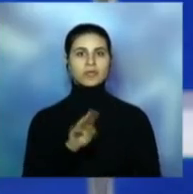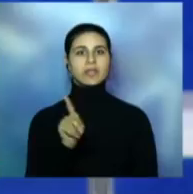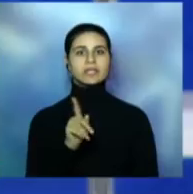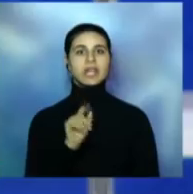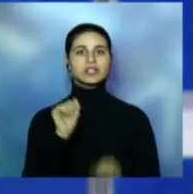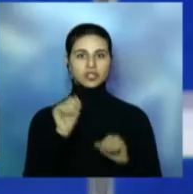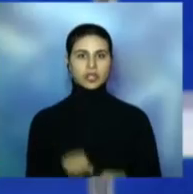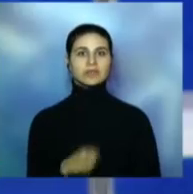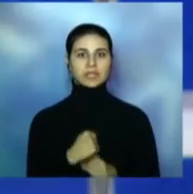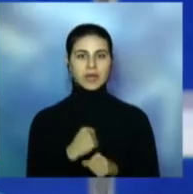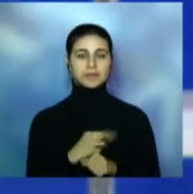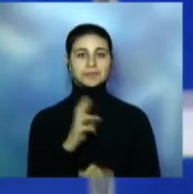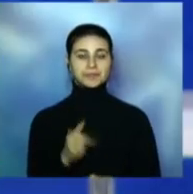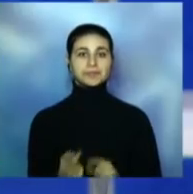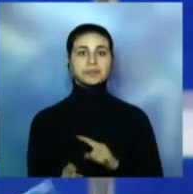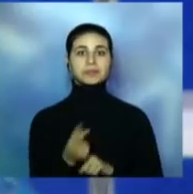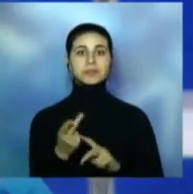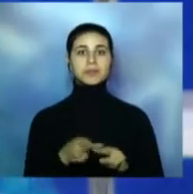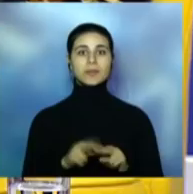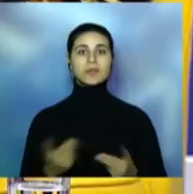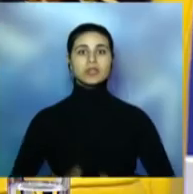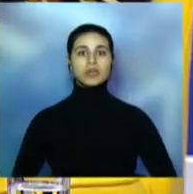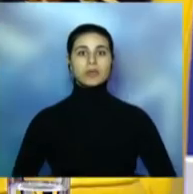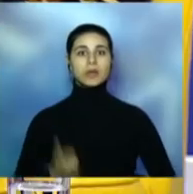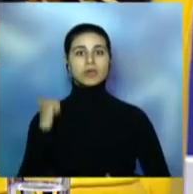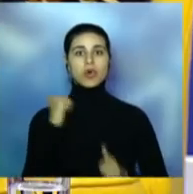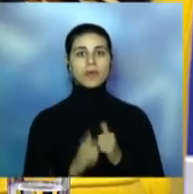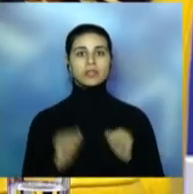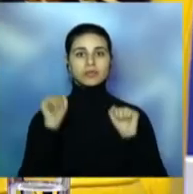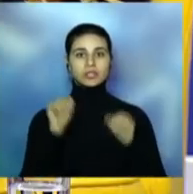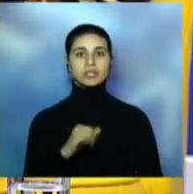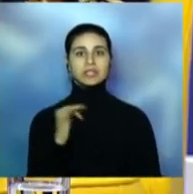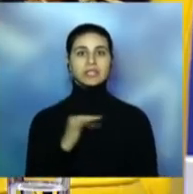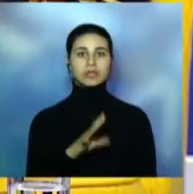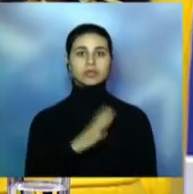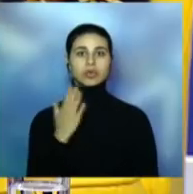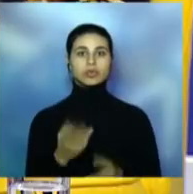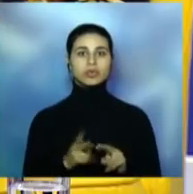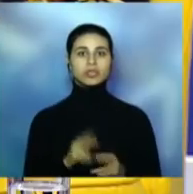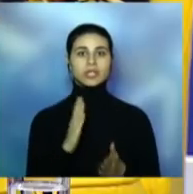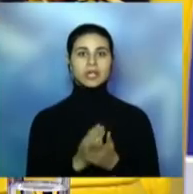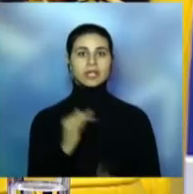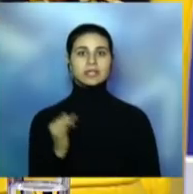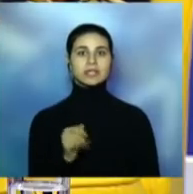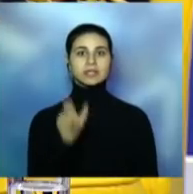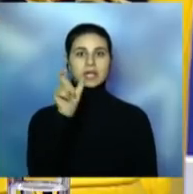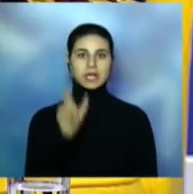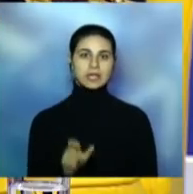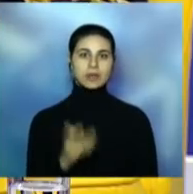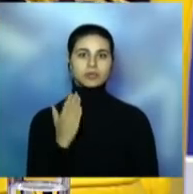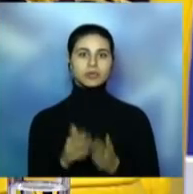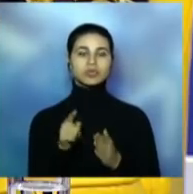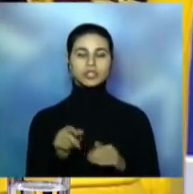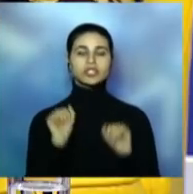რაღაც შეგვიძლია. Და გამომდინარე აქედან, ცხოვრება ყოველთვის შეიძლება საინტერესო იყოს, თუ კი შენ ხარ ინტერესიანი ადამიანი, თუ კი